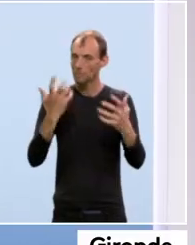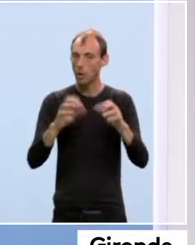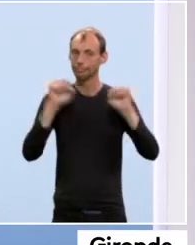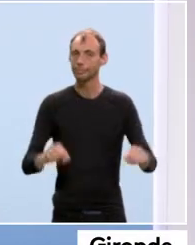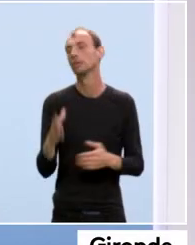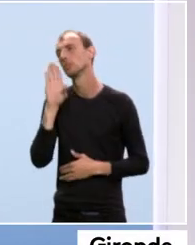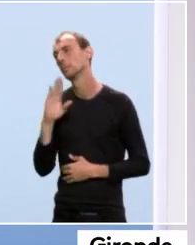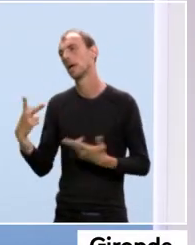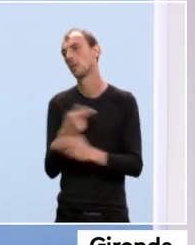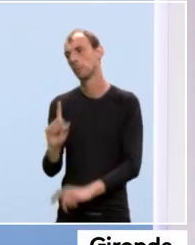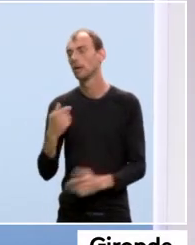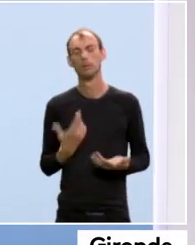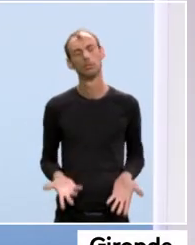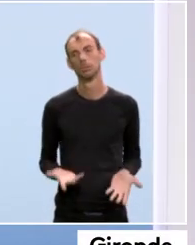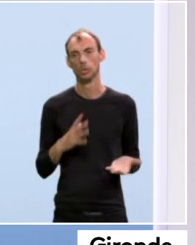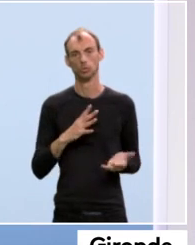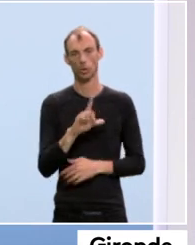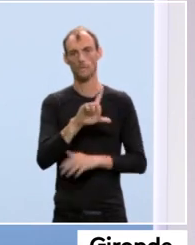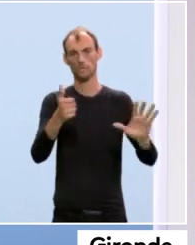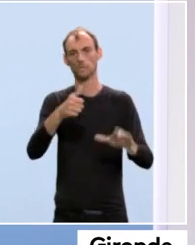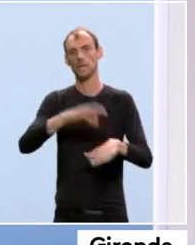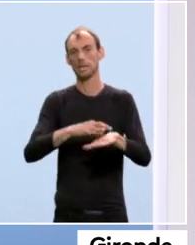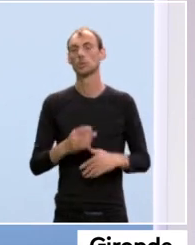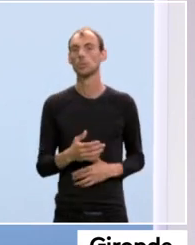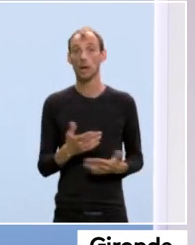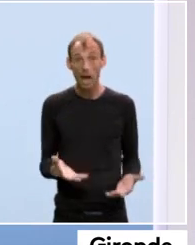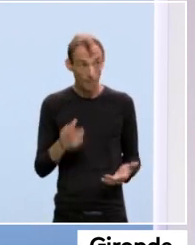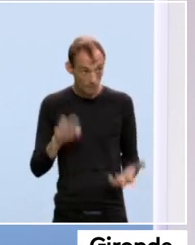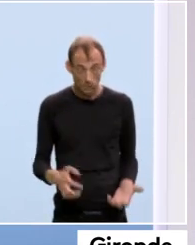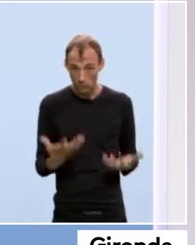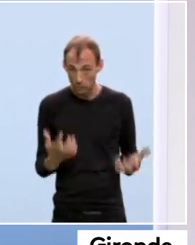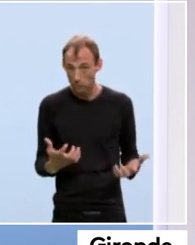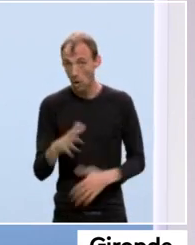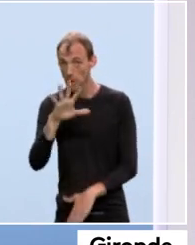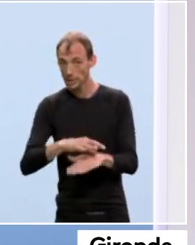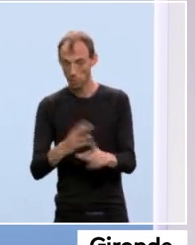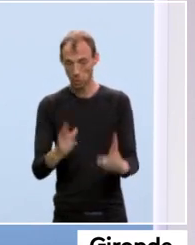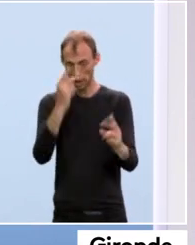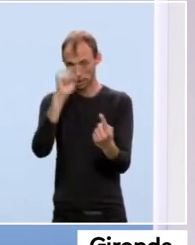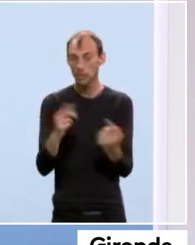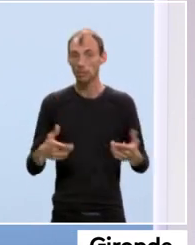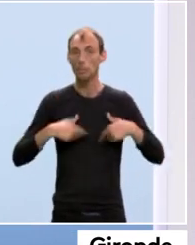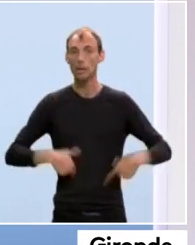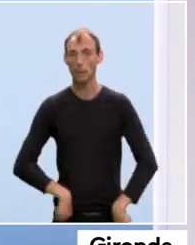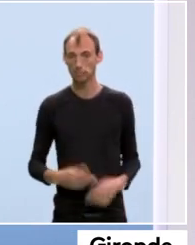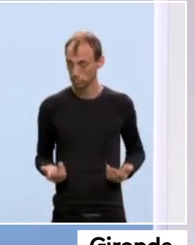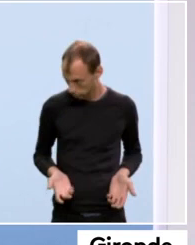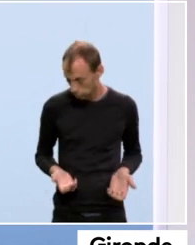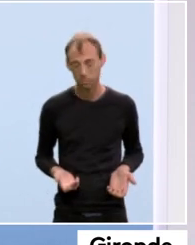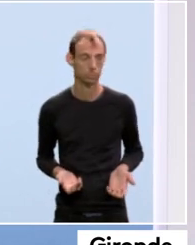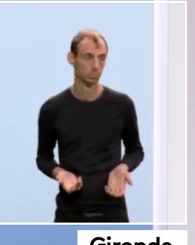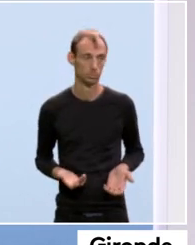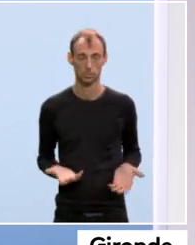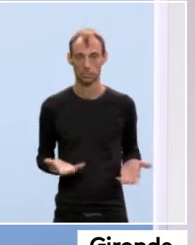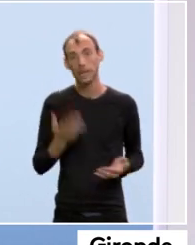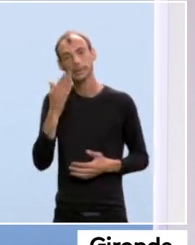aujourd'hui on a 26 minutes pour discuter on doit commencer à parler 5 minutes de maillot de bain est-ce que vous pensez que le sujet du dérèglement climatique je sais qu'il y a beaucoup